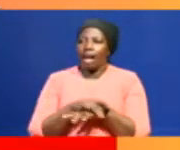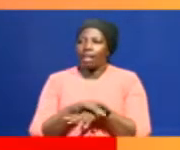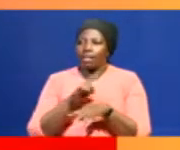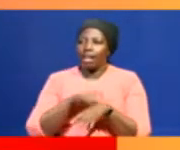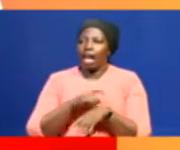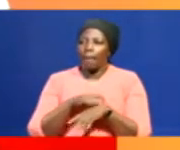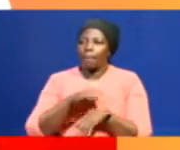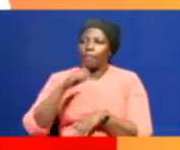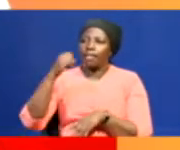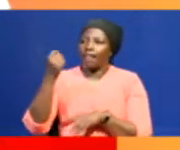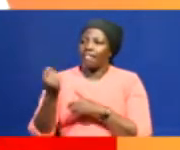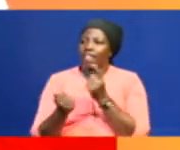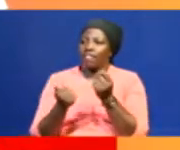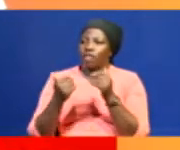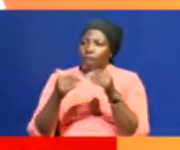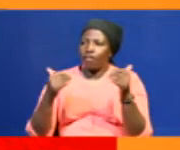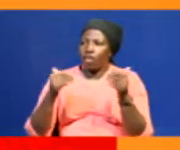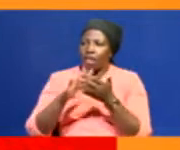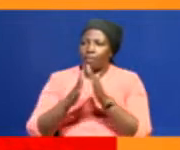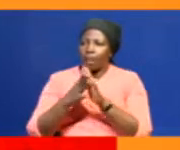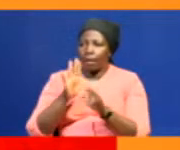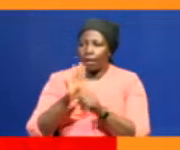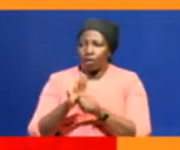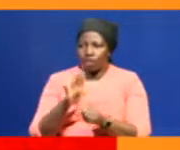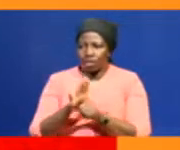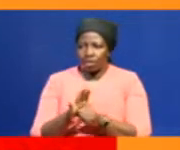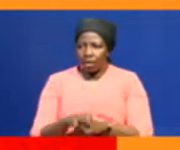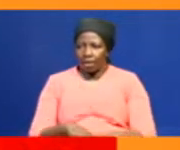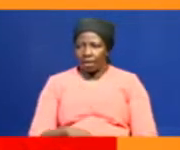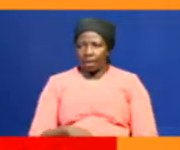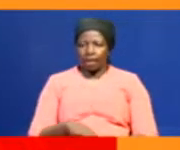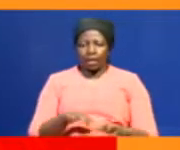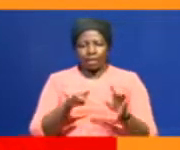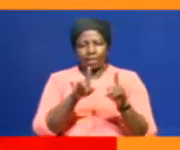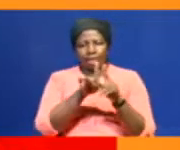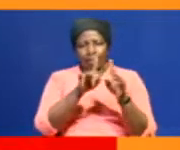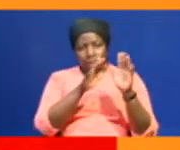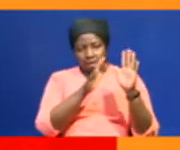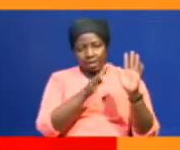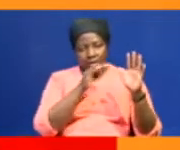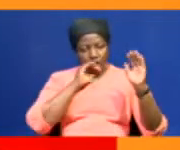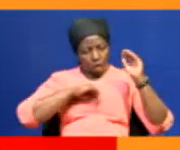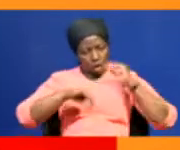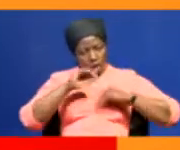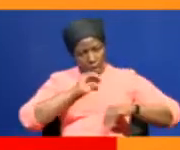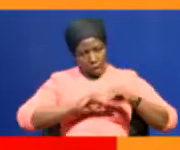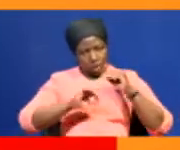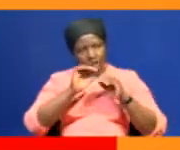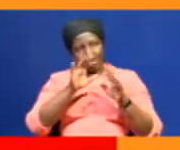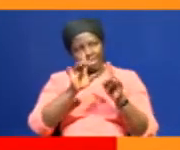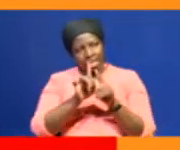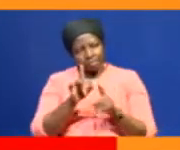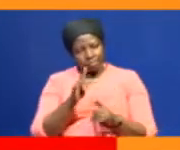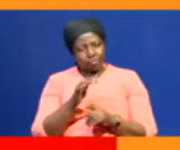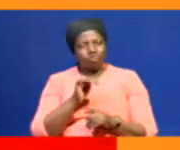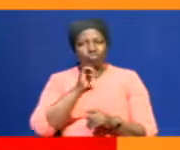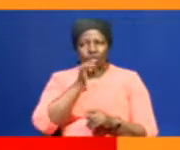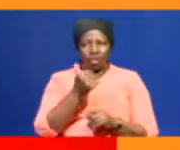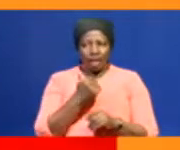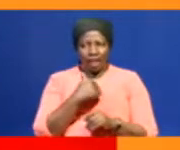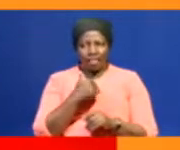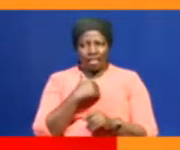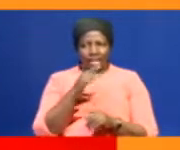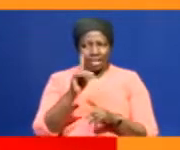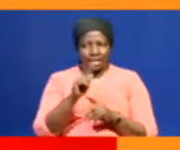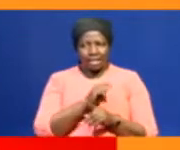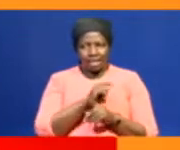zikuwe mingi. Swala la ufisadi pia na kutokuwa na mafunzo ufisadi katika sekta hiyo